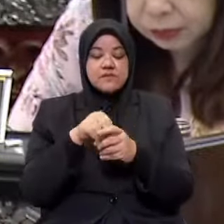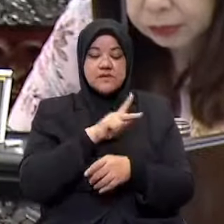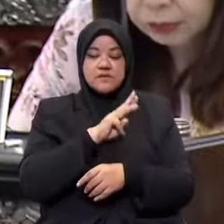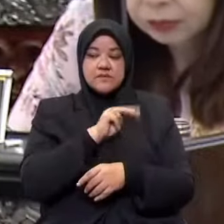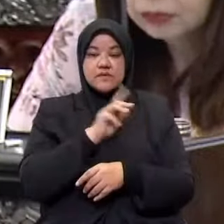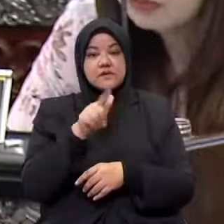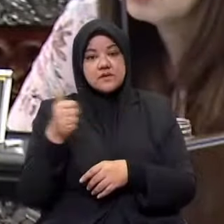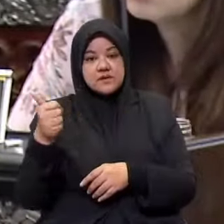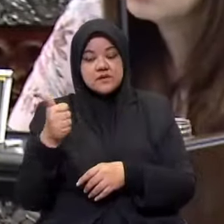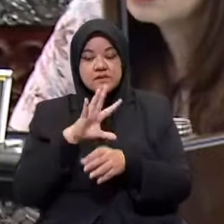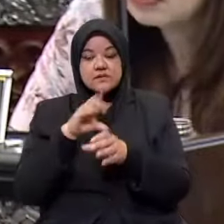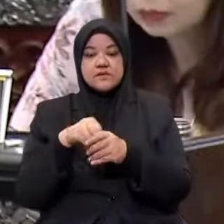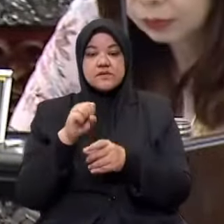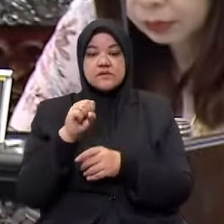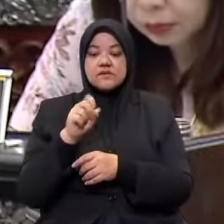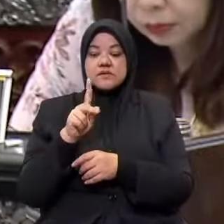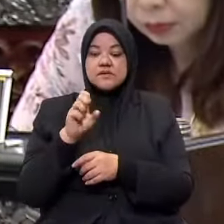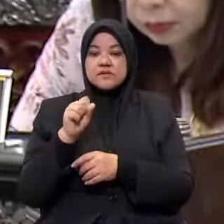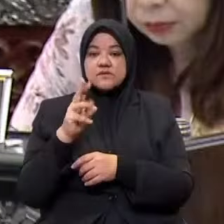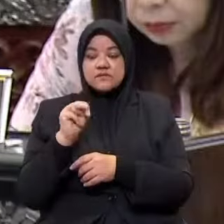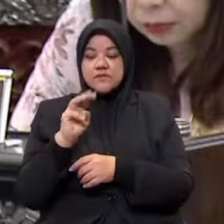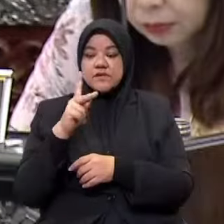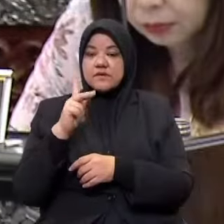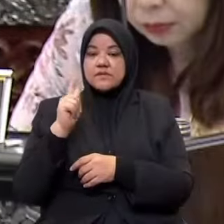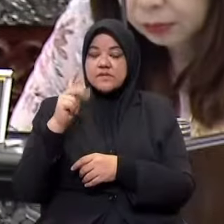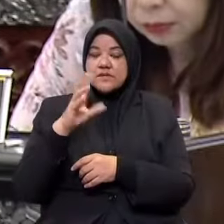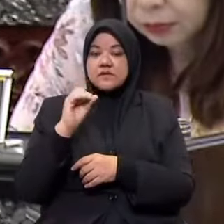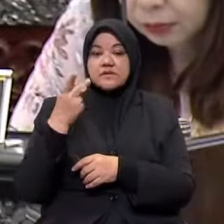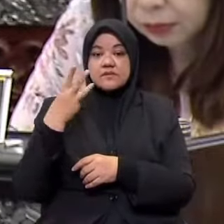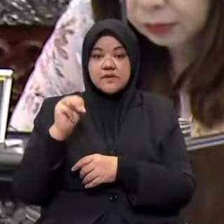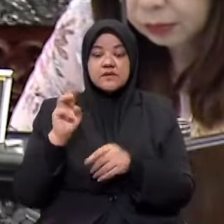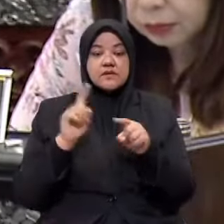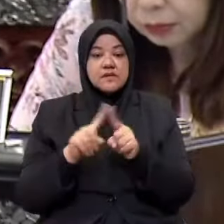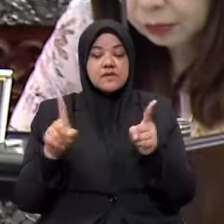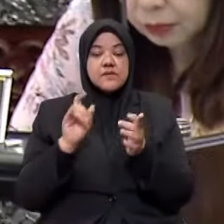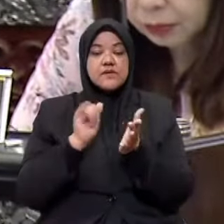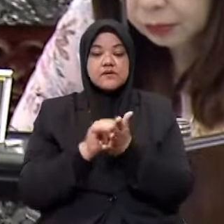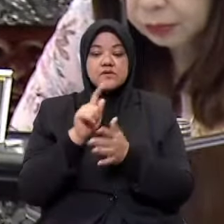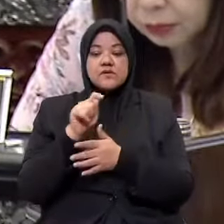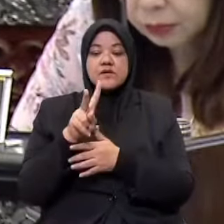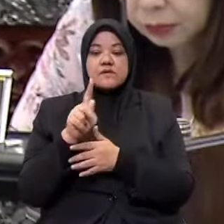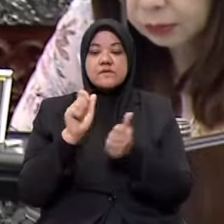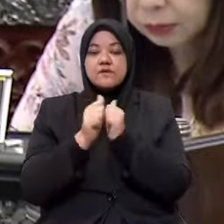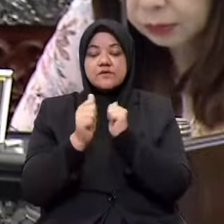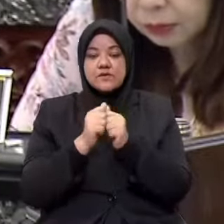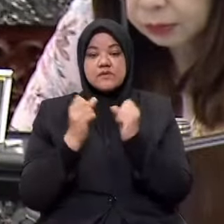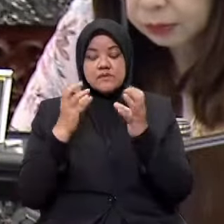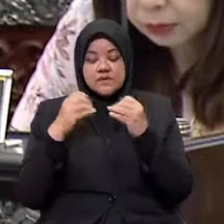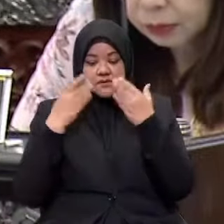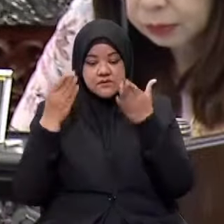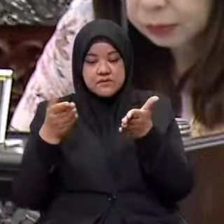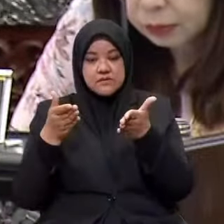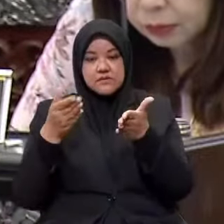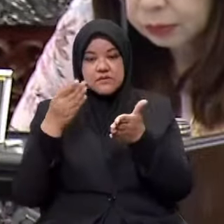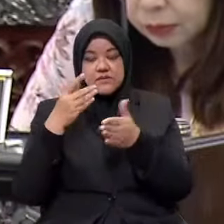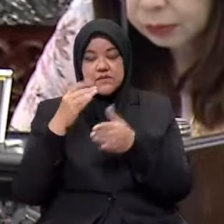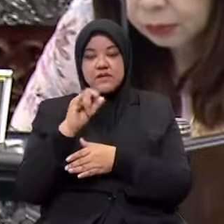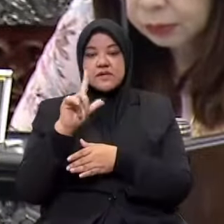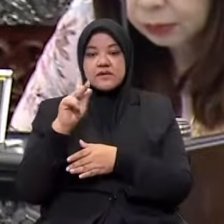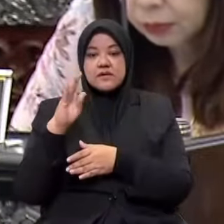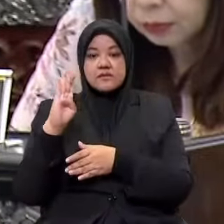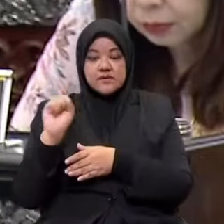kementerian-kementerian lain termasuk Kesuma KPT dan KPM namun tentu sekali tvet sukan banyak diberikan tumpuan kepada